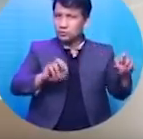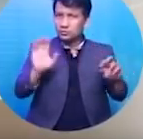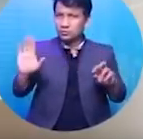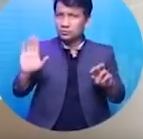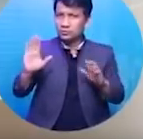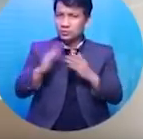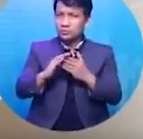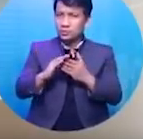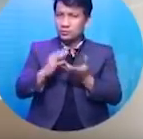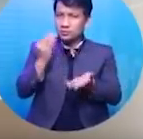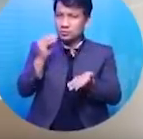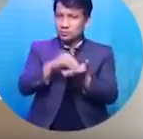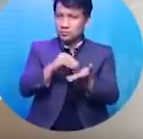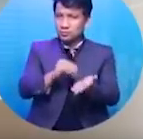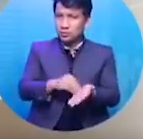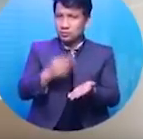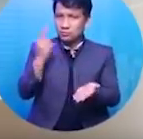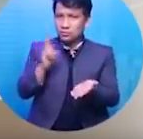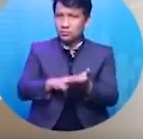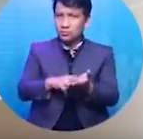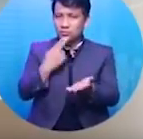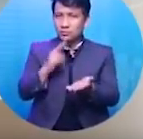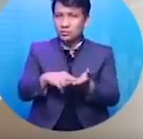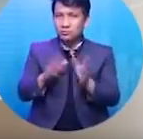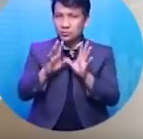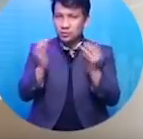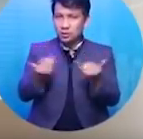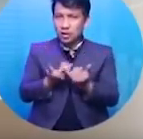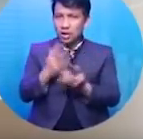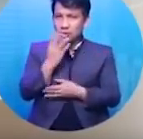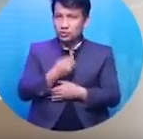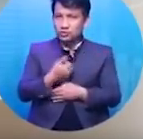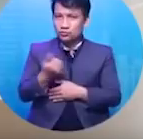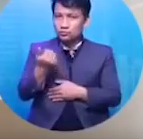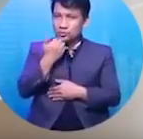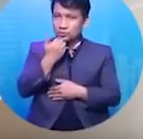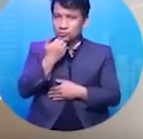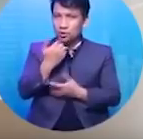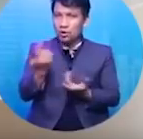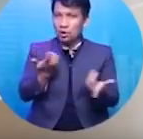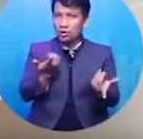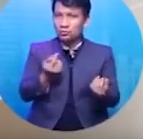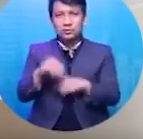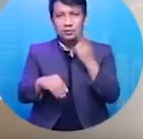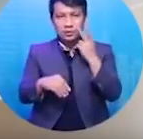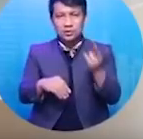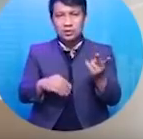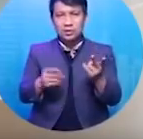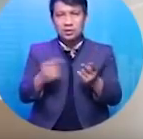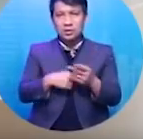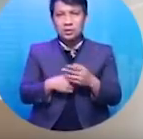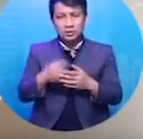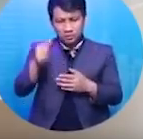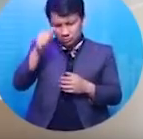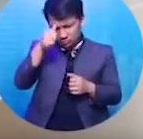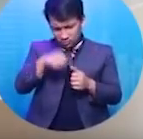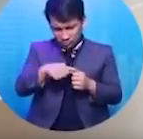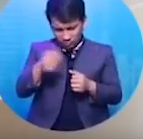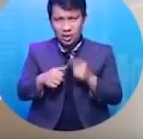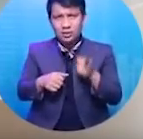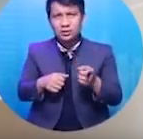mga blatter na natatanggap po ng barangay, sino may kasalanan dito? Ano ba talagang sitwasyon ng mag-asawang to? Ang tanda ko lamang